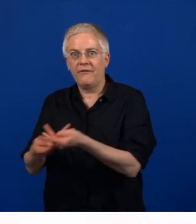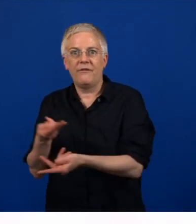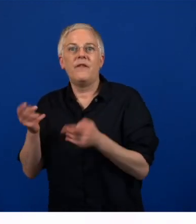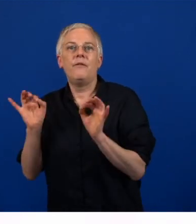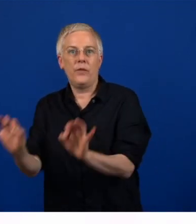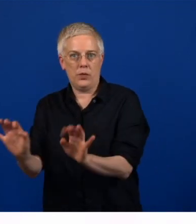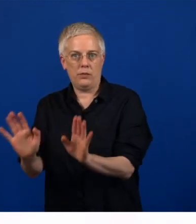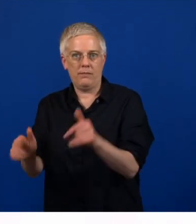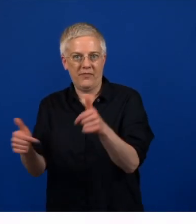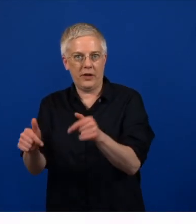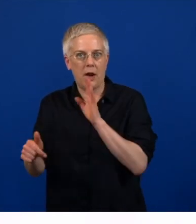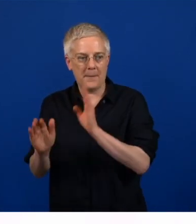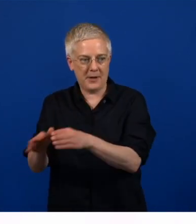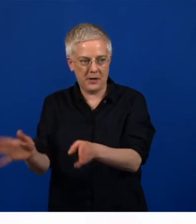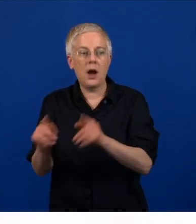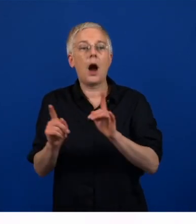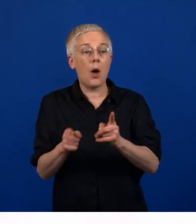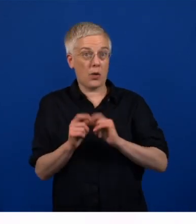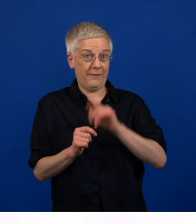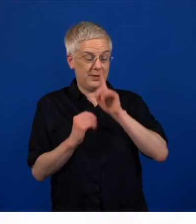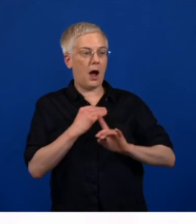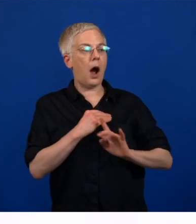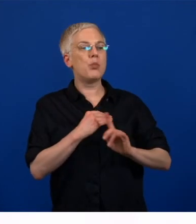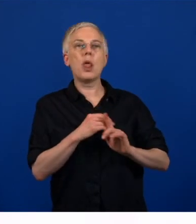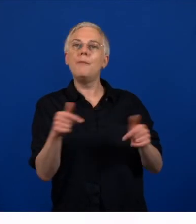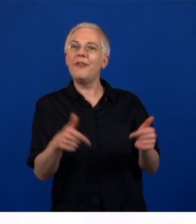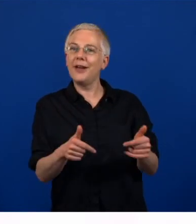die ambulanten Pflegeeinrichtungen, die können sich